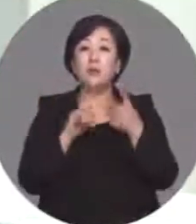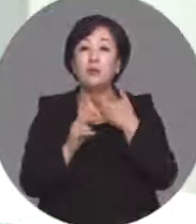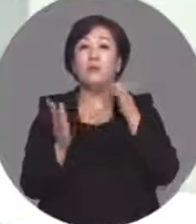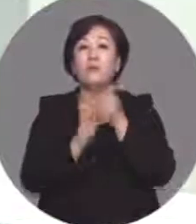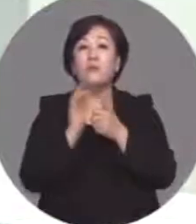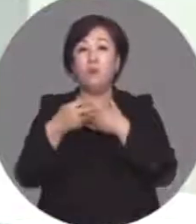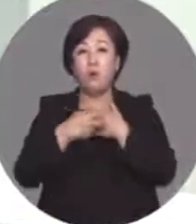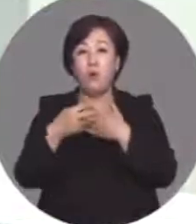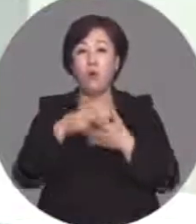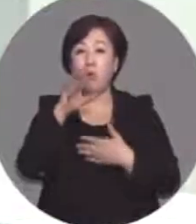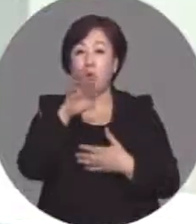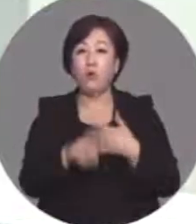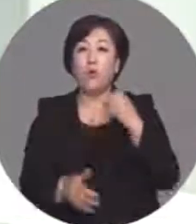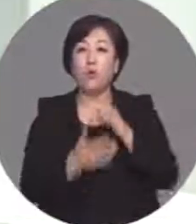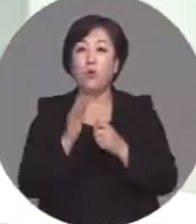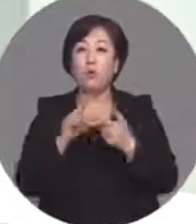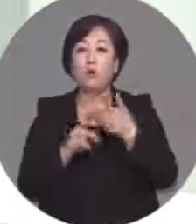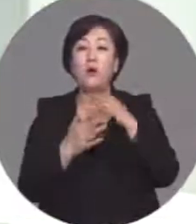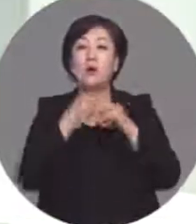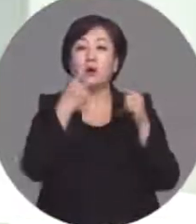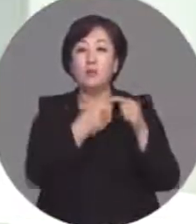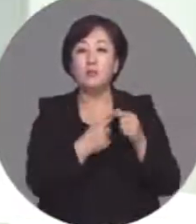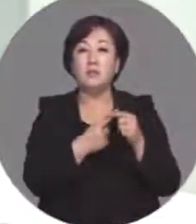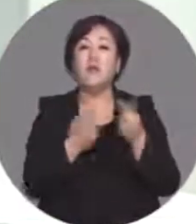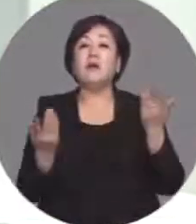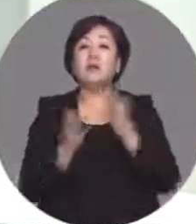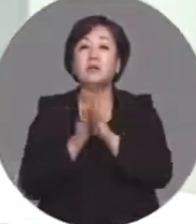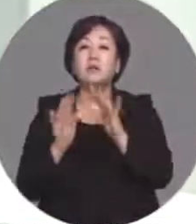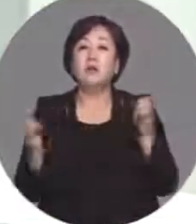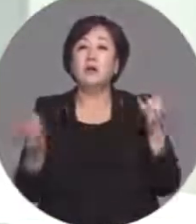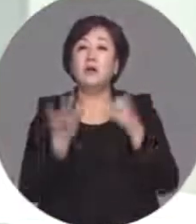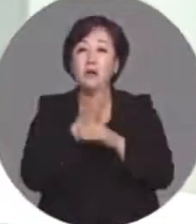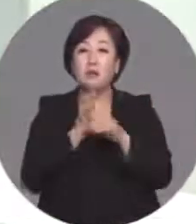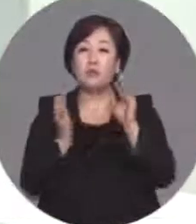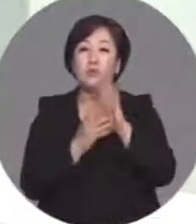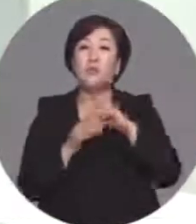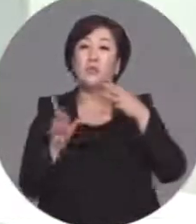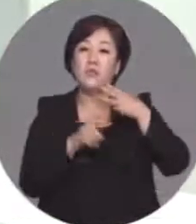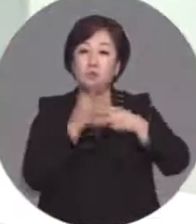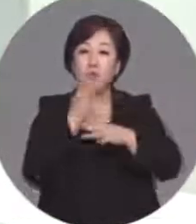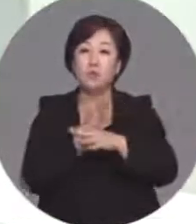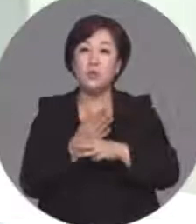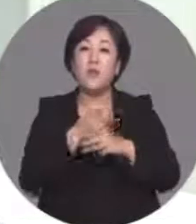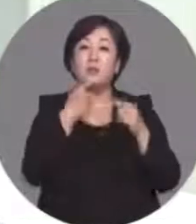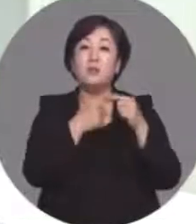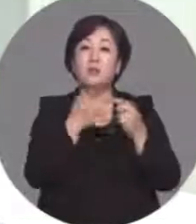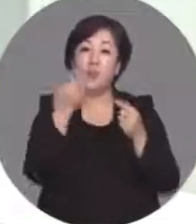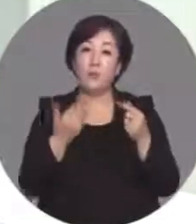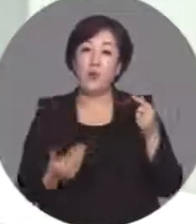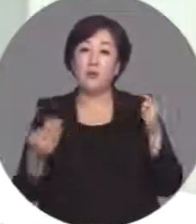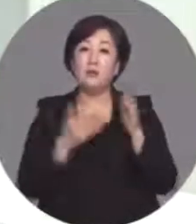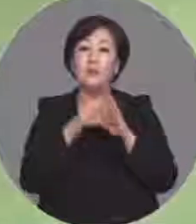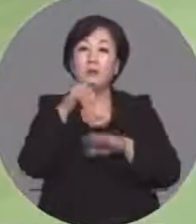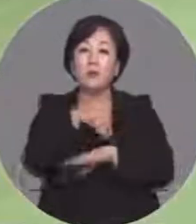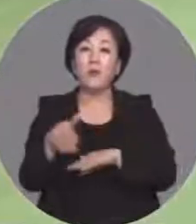요양병원, 요양시설 그리고 코로나 1차 대응 종사자들 그렇게 해서 3월 중에 1차 접종을 할